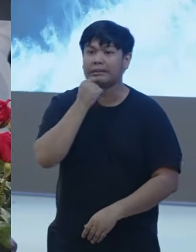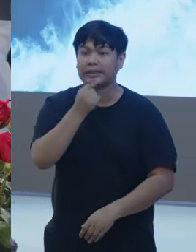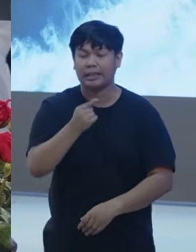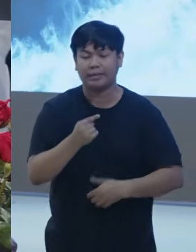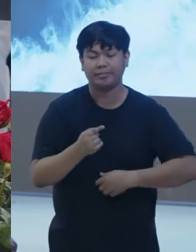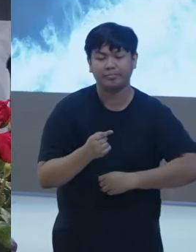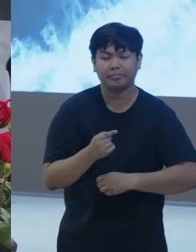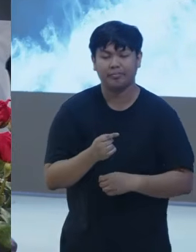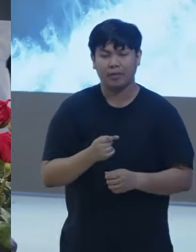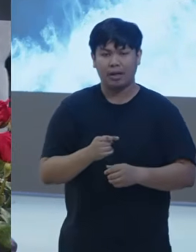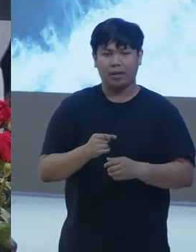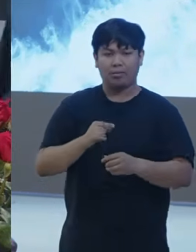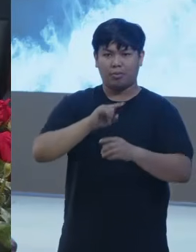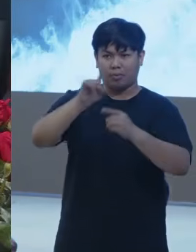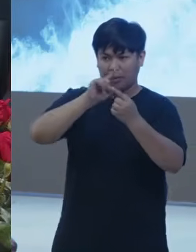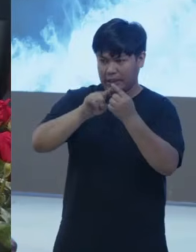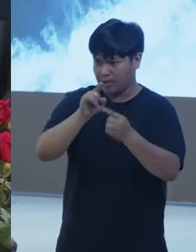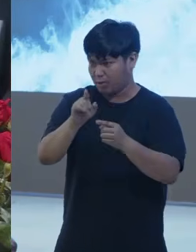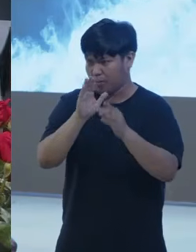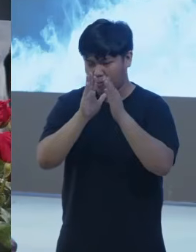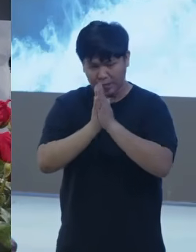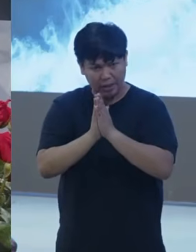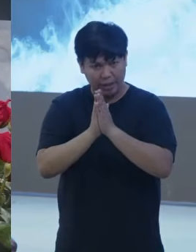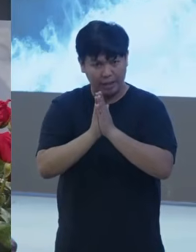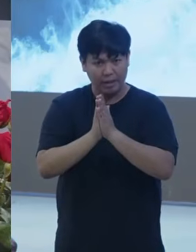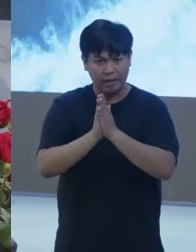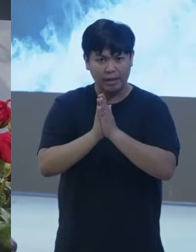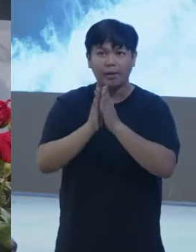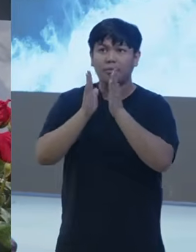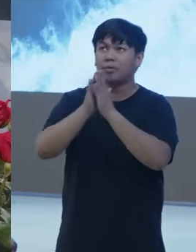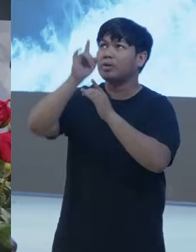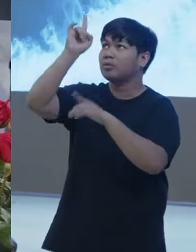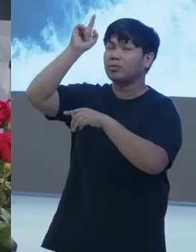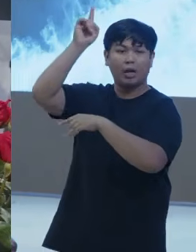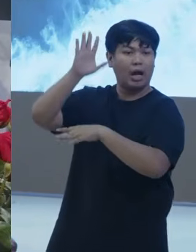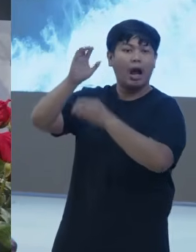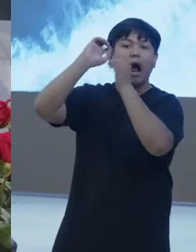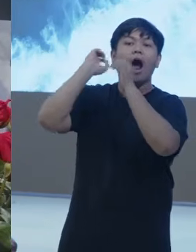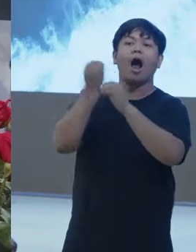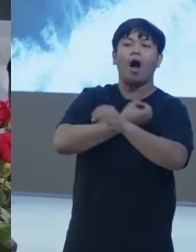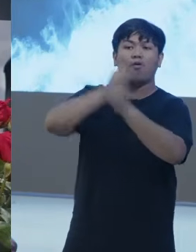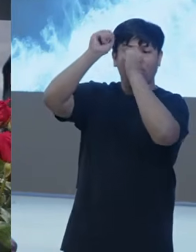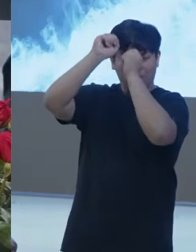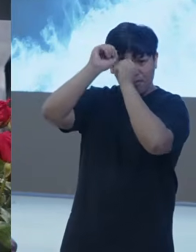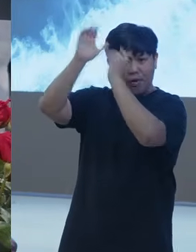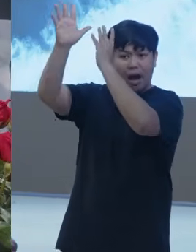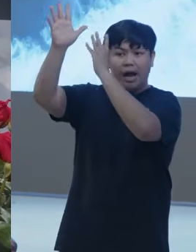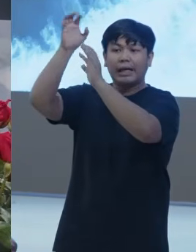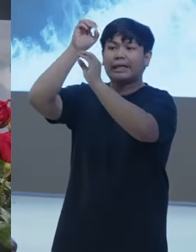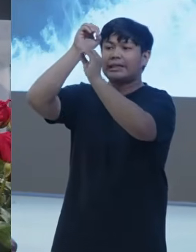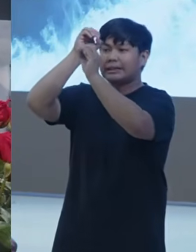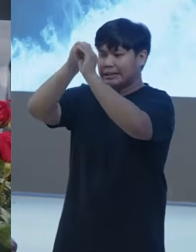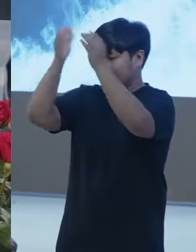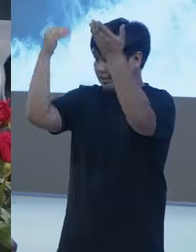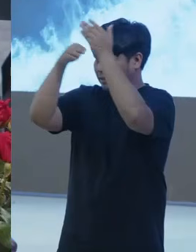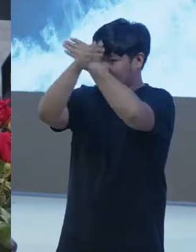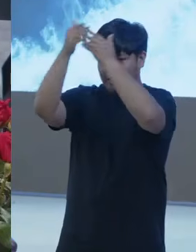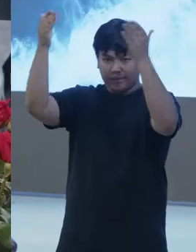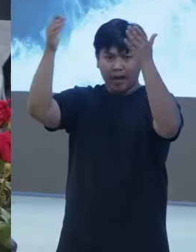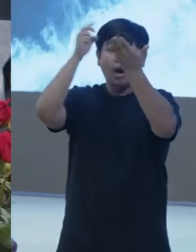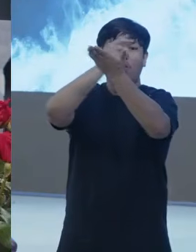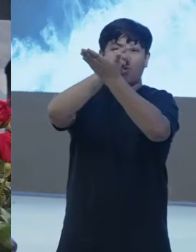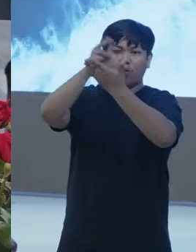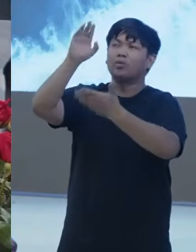sa Diyos. Our Father, who art in heaven, hallowed be